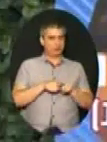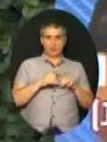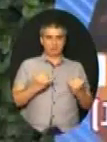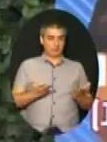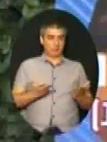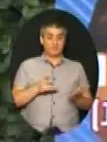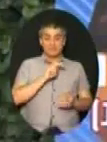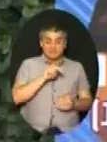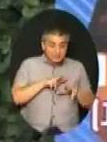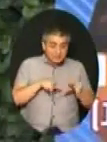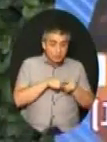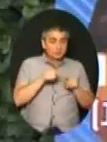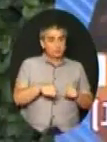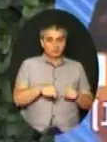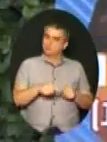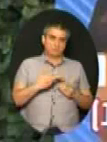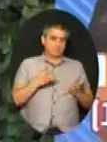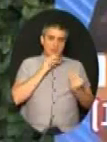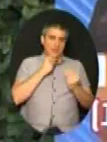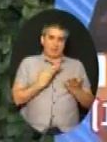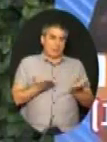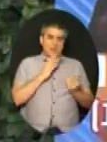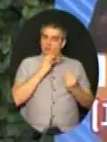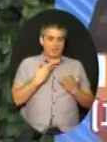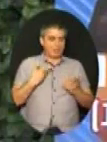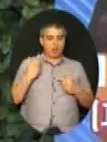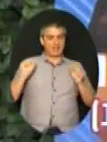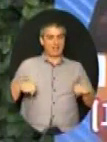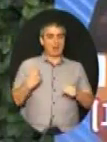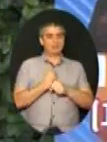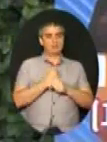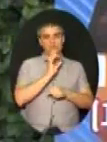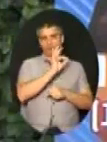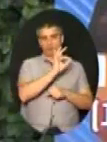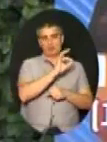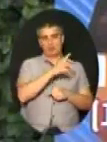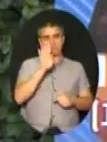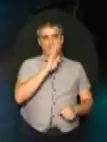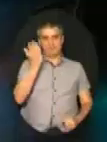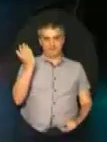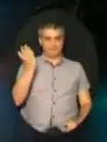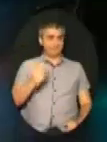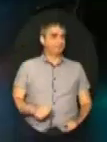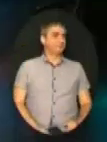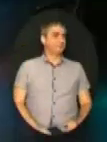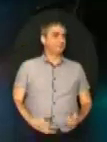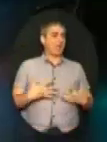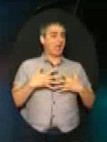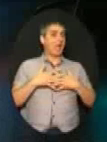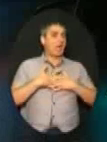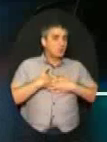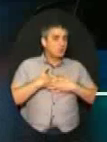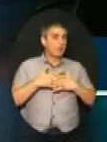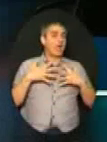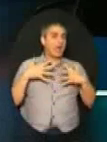היום. ובסיטואציה הזאת פשוט אין על מה לדבר, אנחנו לא נהיה קבלני ביצוע של נתניהו. אחדות,